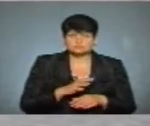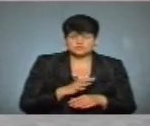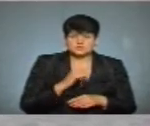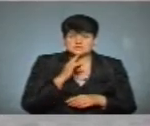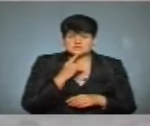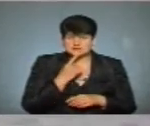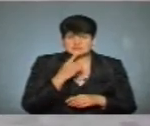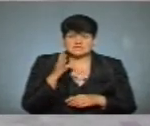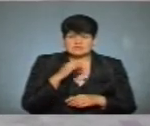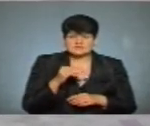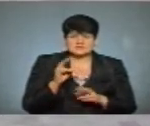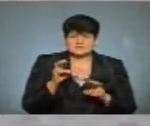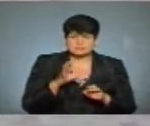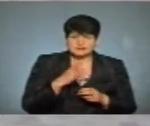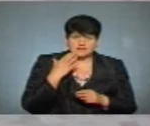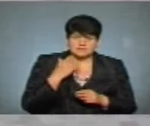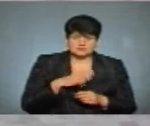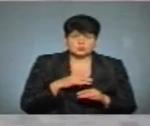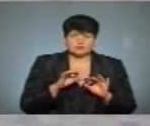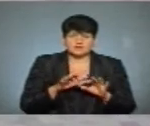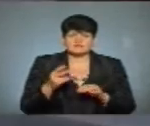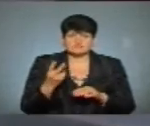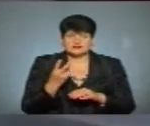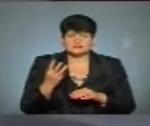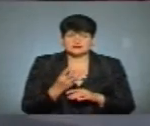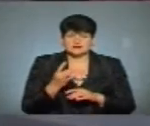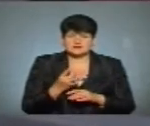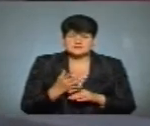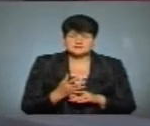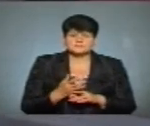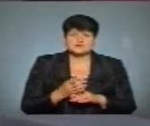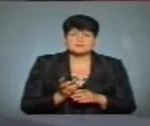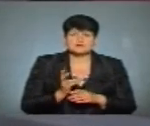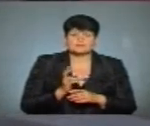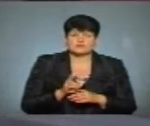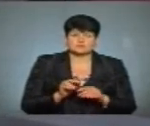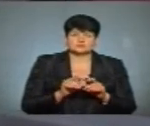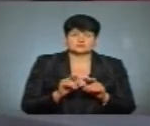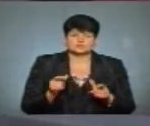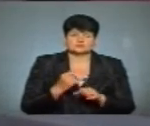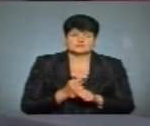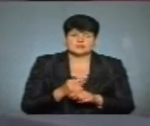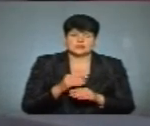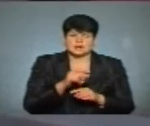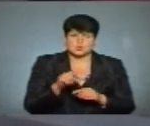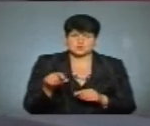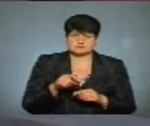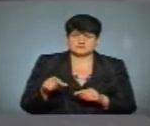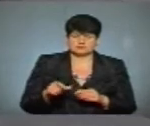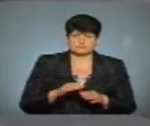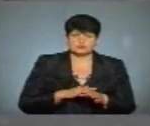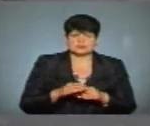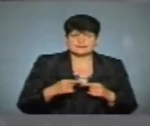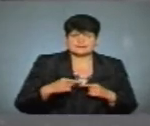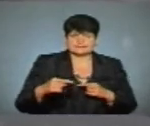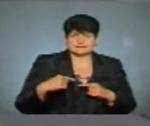всі теми вдавалися легко, деякі пояснювали 2-3 рази. Перед входом до пункту тестування зробили розмітку для дотримання дистанції. Це одна